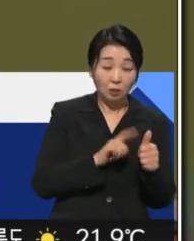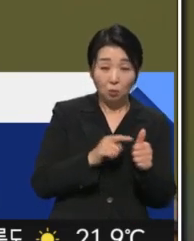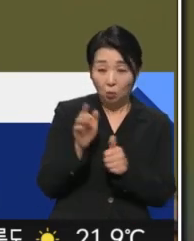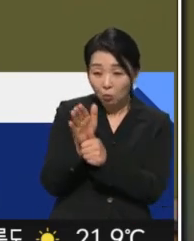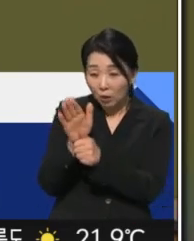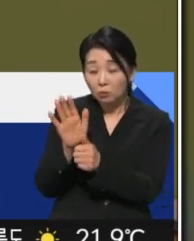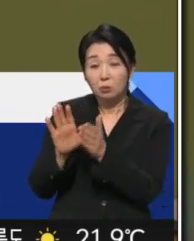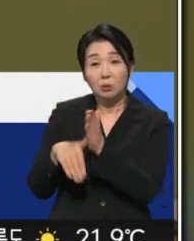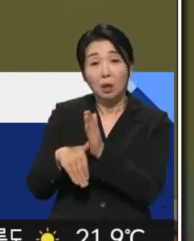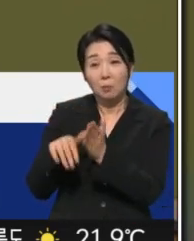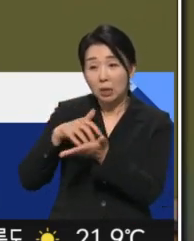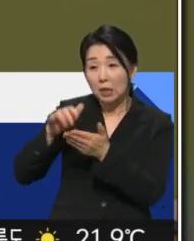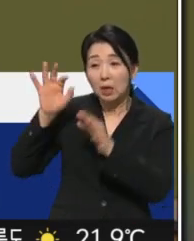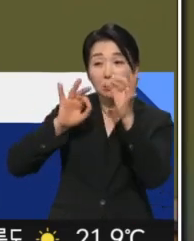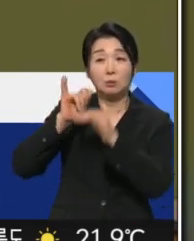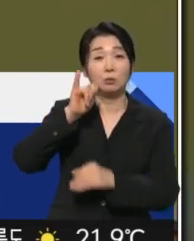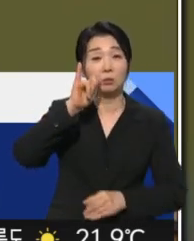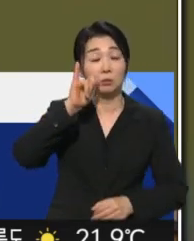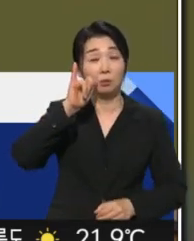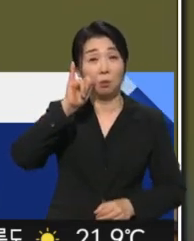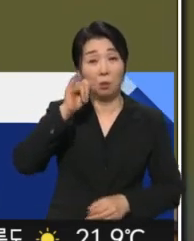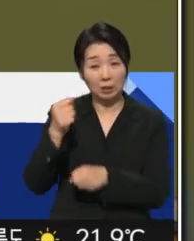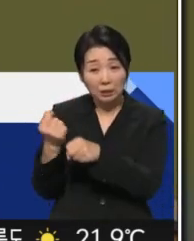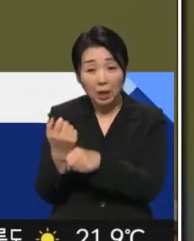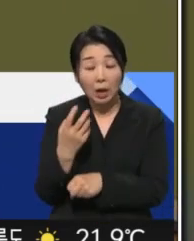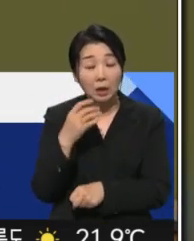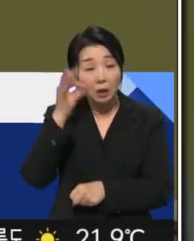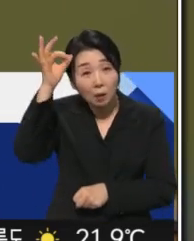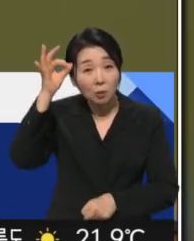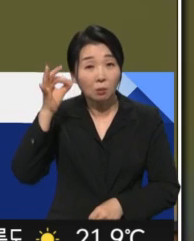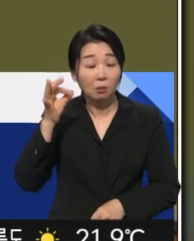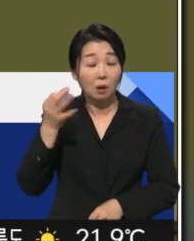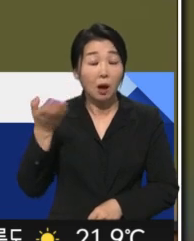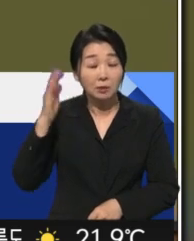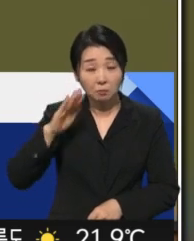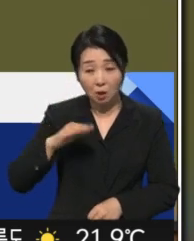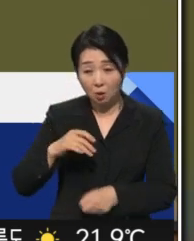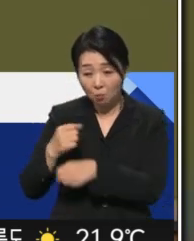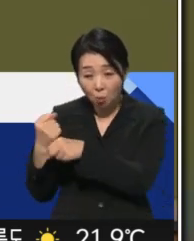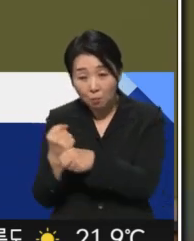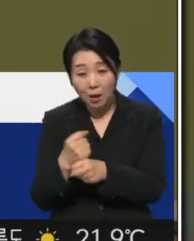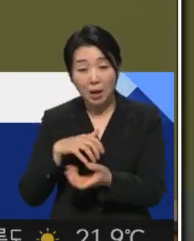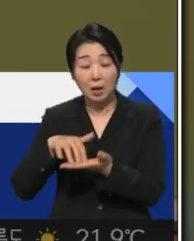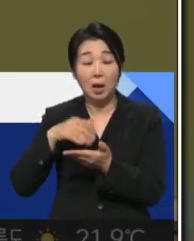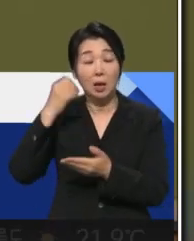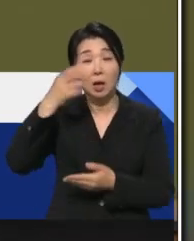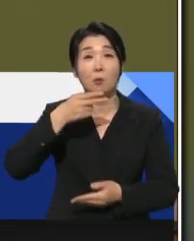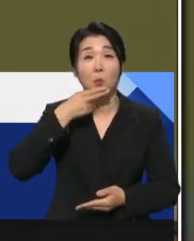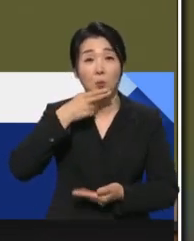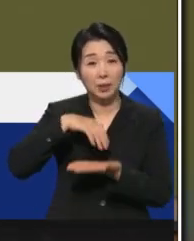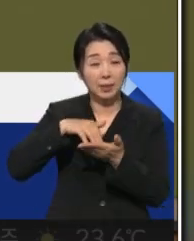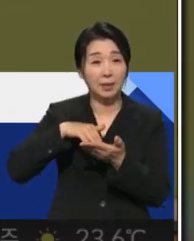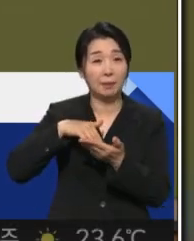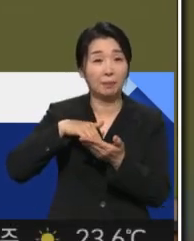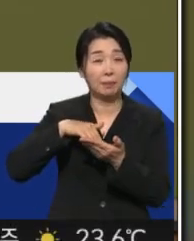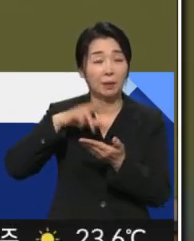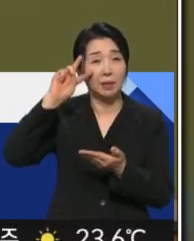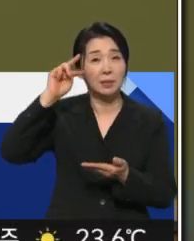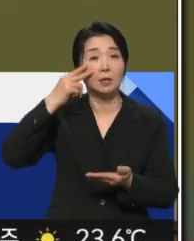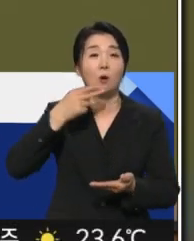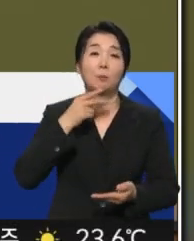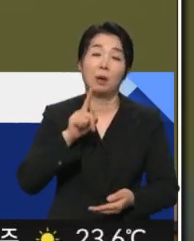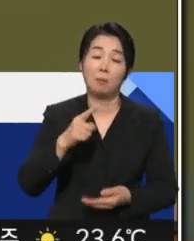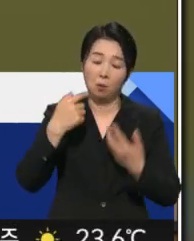까먹거나 계산을 실수하는 경우가 있는데 예, 예. 전 씨는 본인 타수를 절대로 까먹거나 계산을 헷갈리는 법이 없답니다. 아주